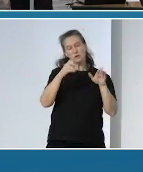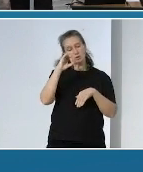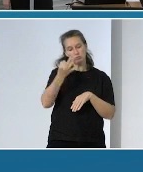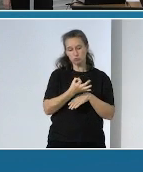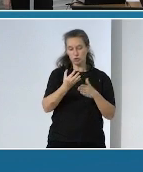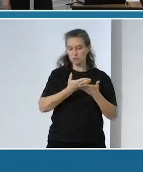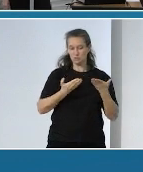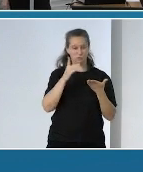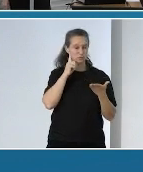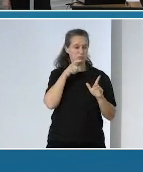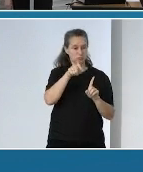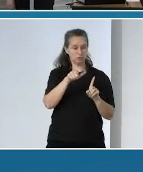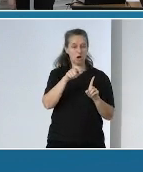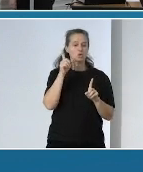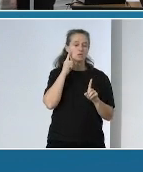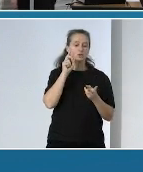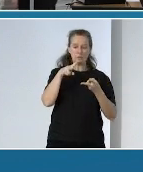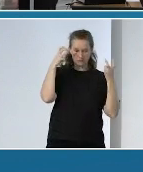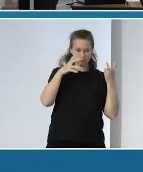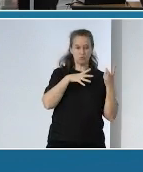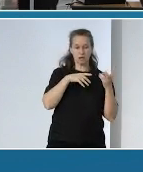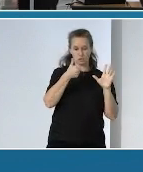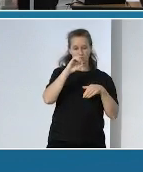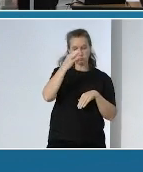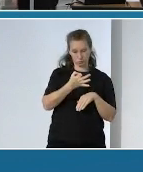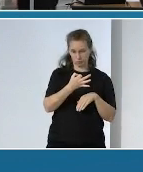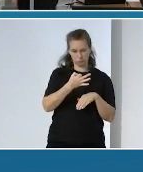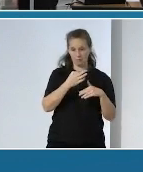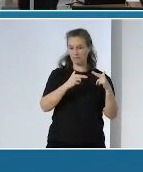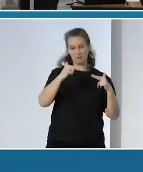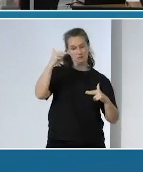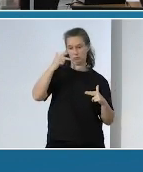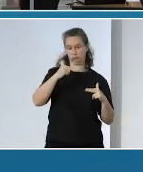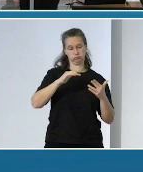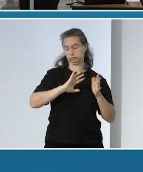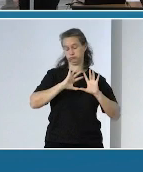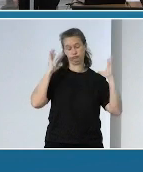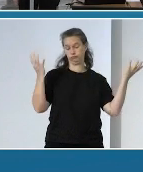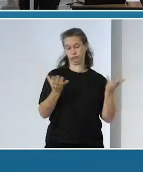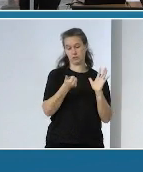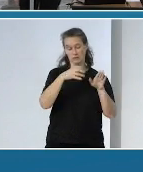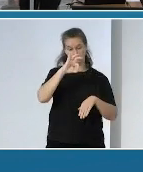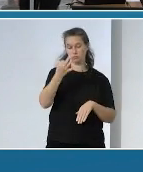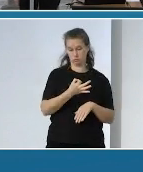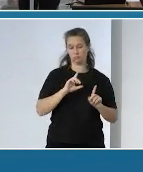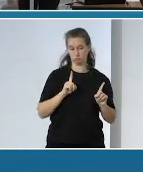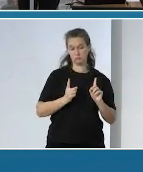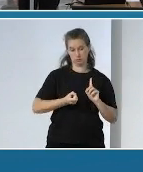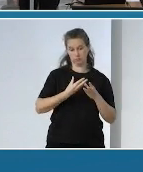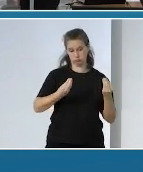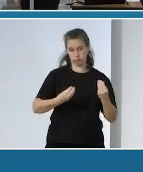60% des surdités de perception, et quel que soit leur seuil. Donc c'est quand même